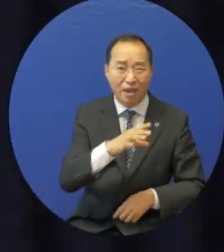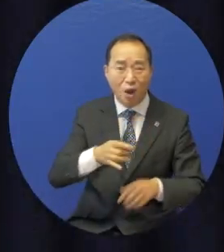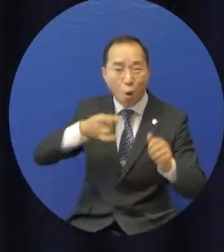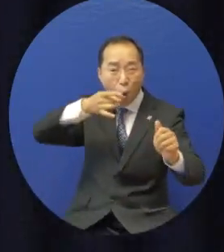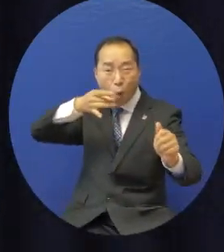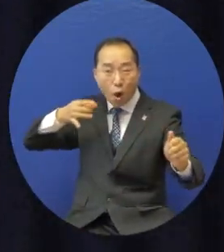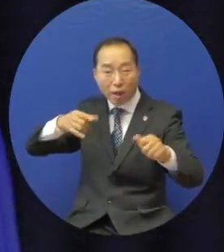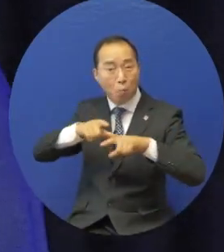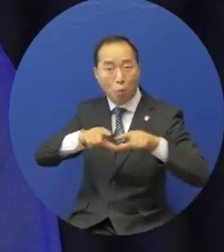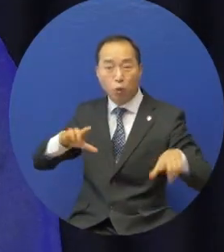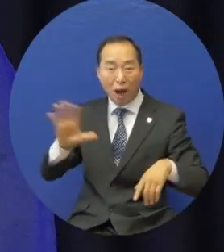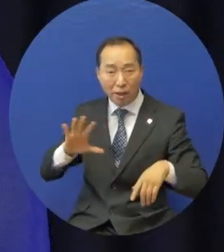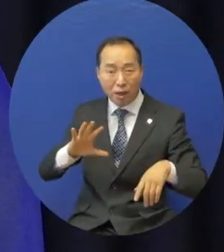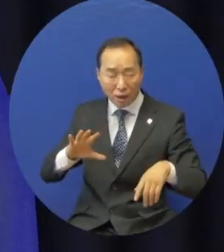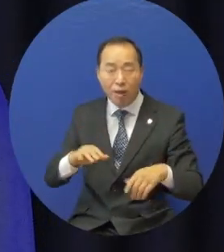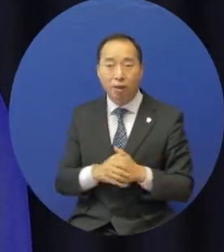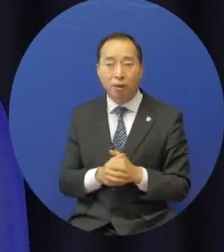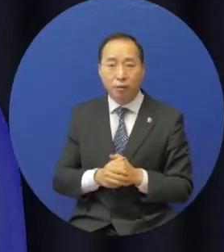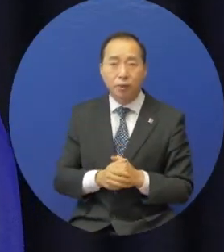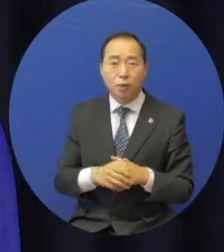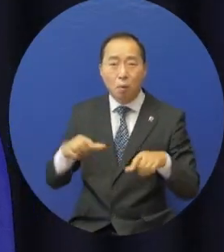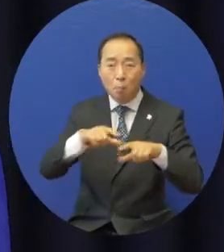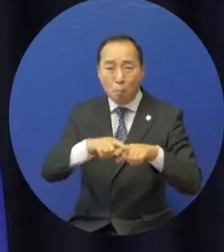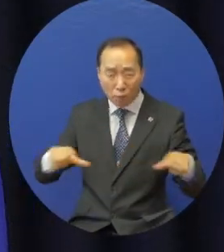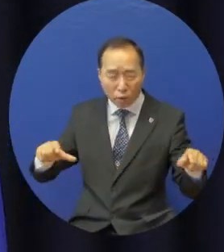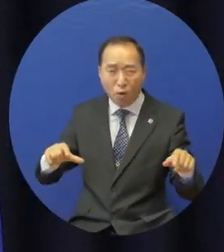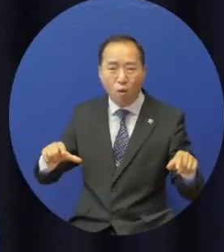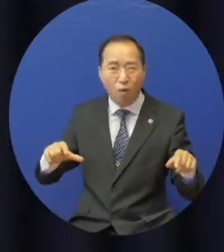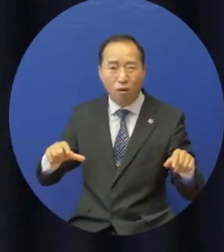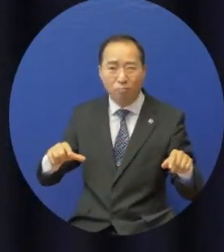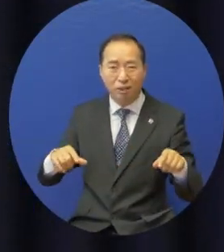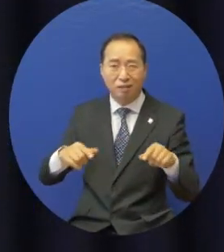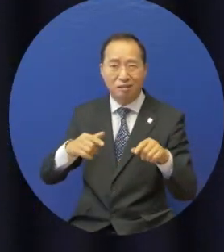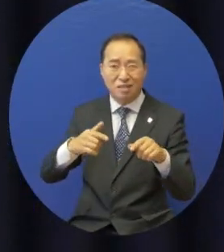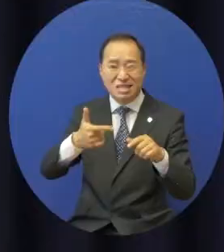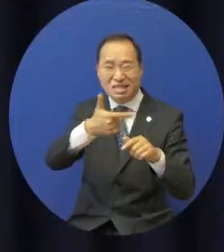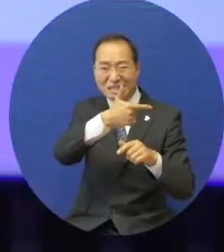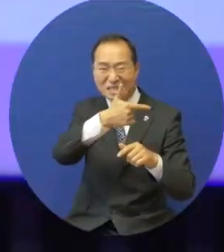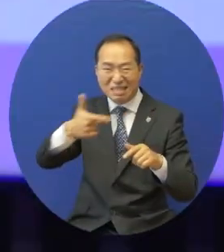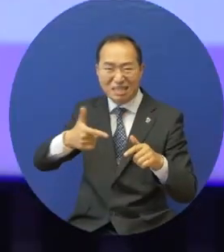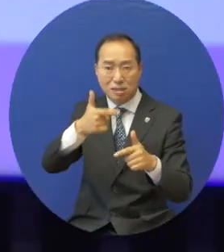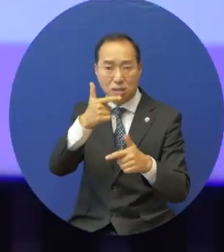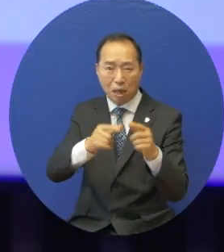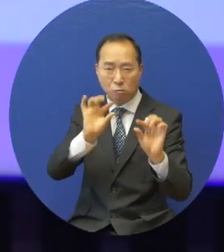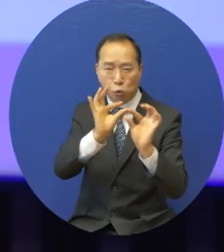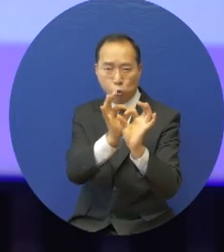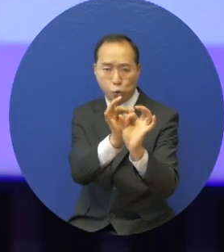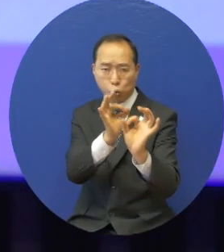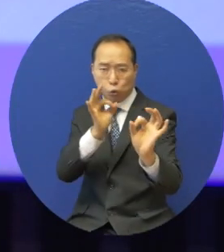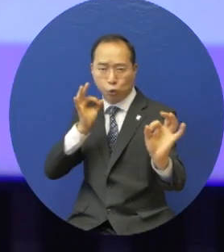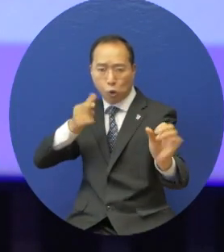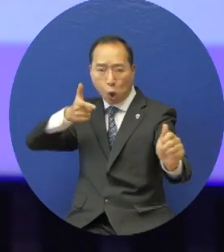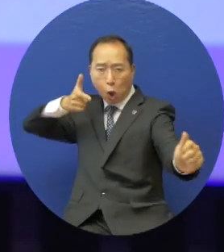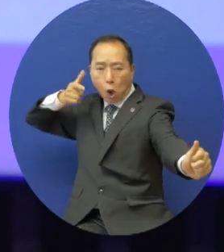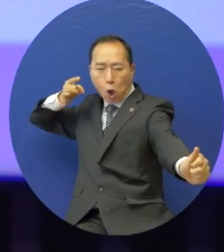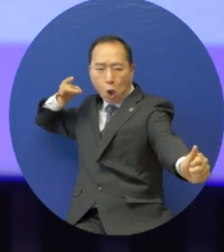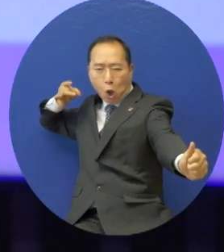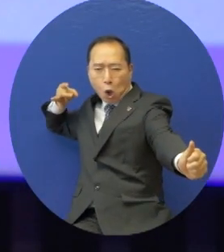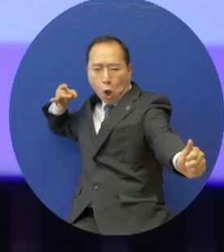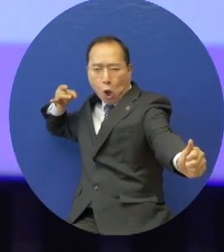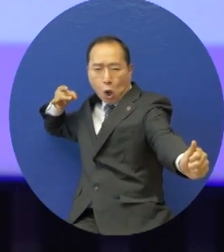활도 각궁이라고 뼈로 만든 각궁이라고 하는 것 대신 목궁. 굉장히 큰 활을 써야 됐고요. 180보 이상에서 명중을 시킬 수